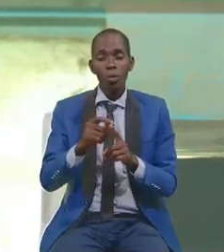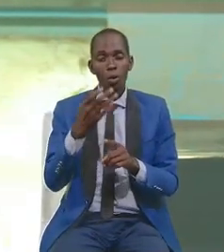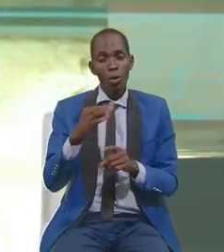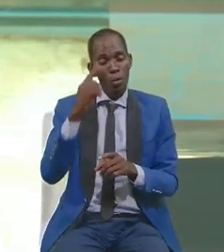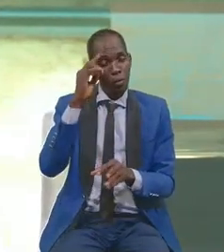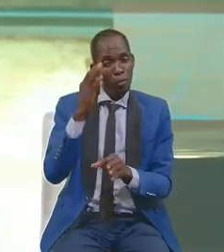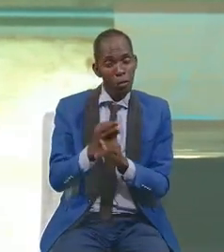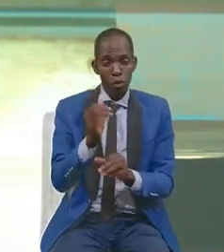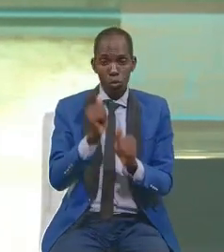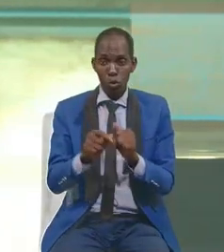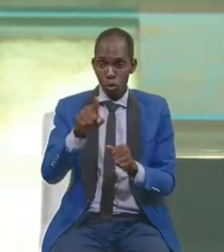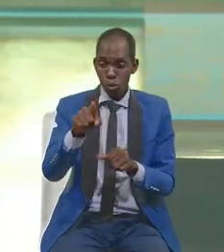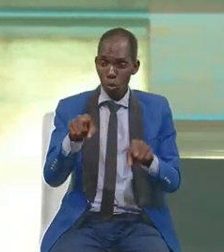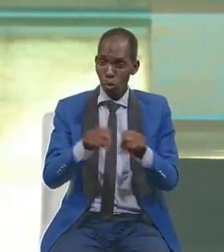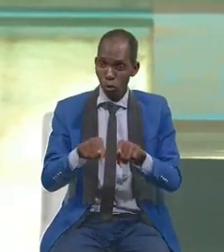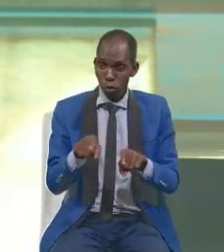que toi-même,